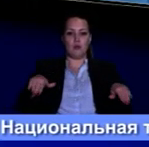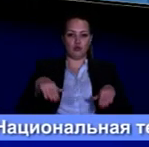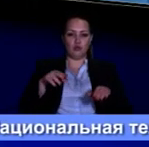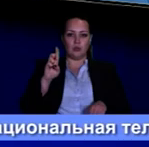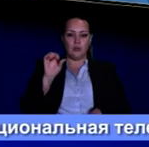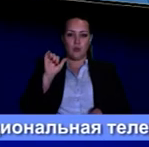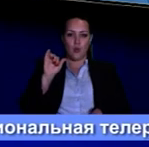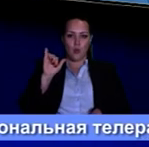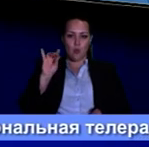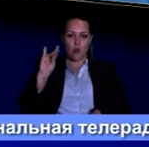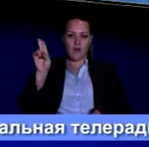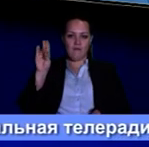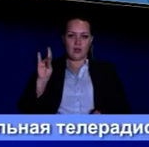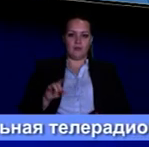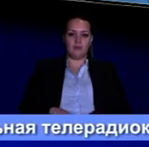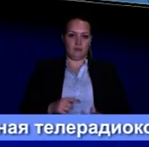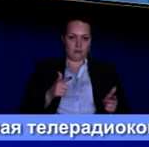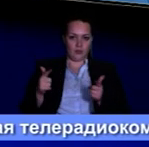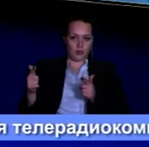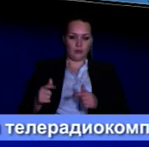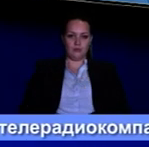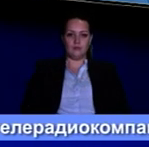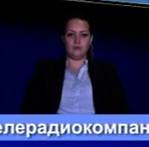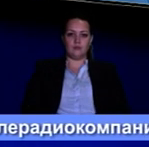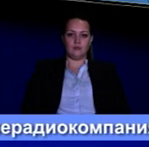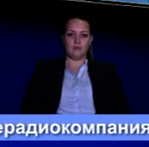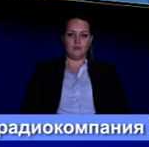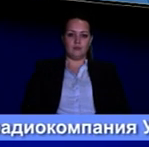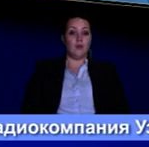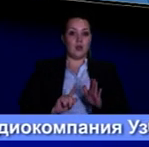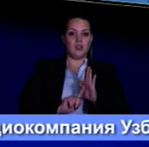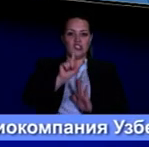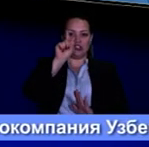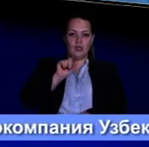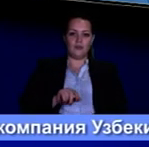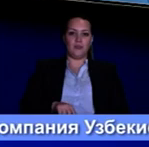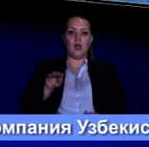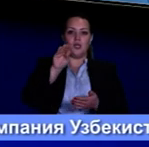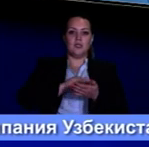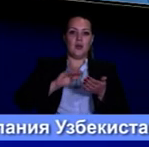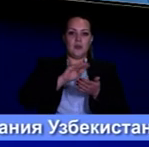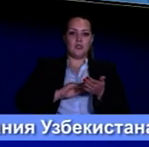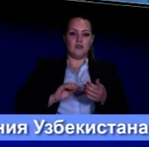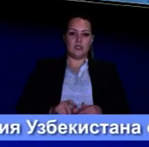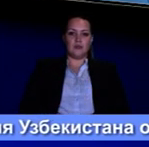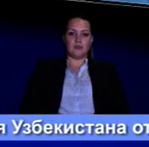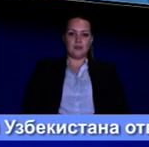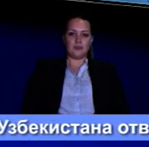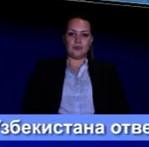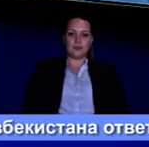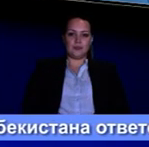буквы. Вы готовы? Тогда начинаем записывать.